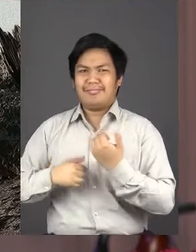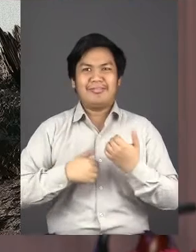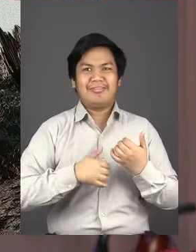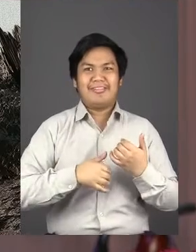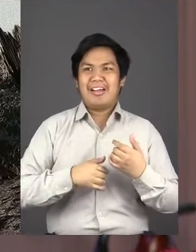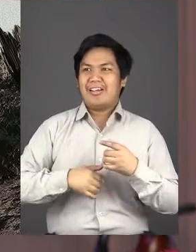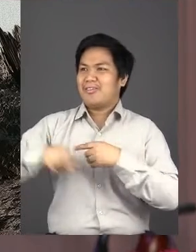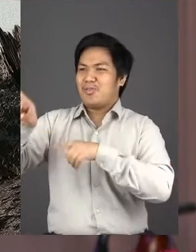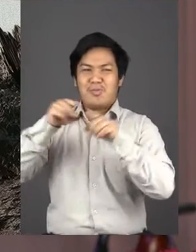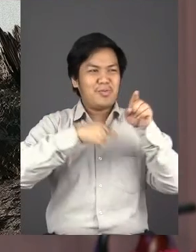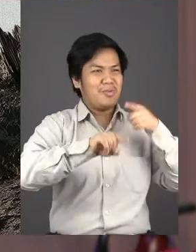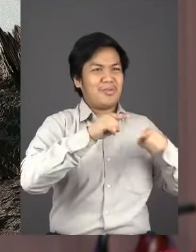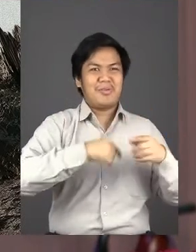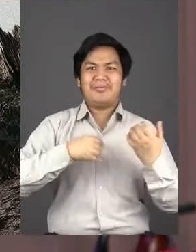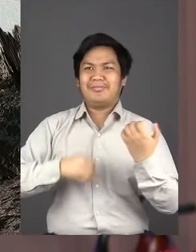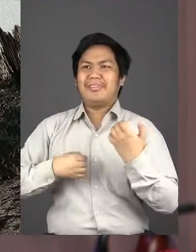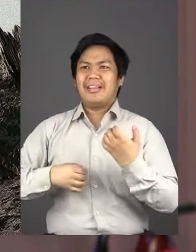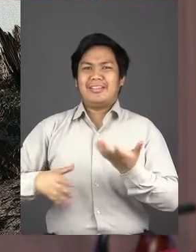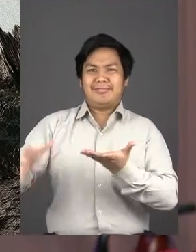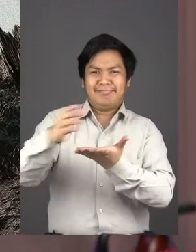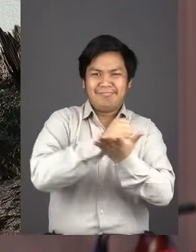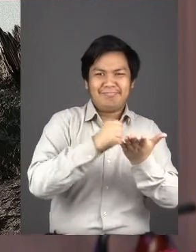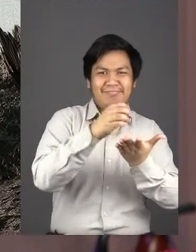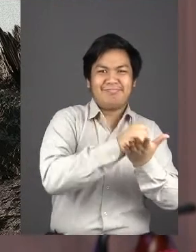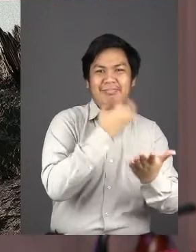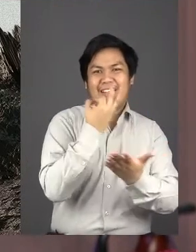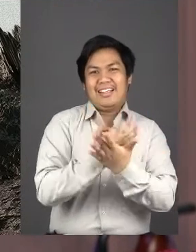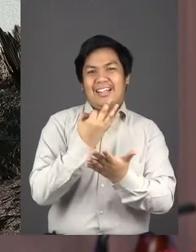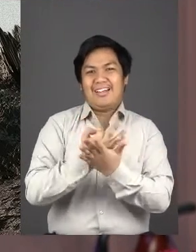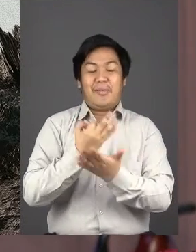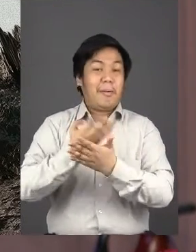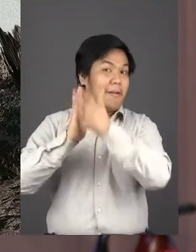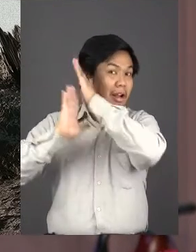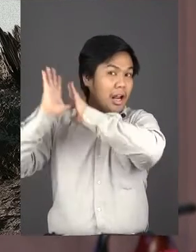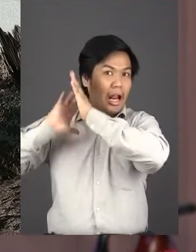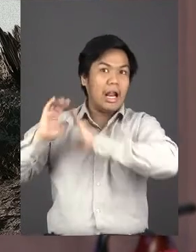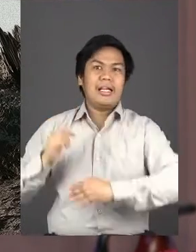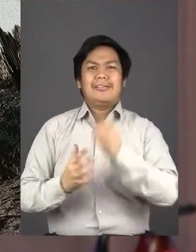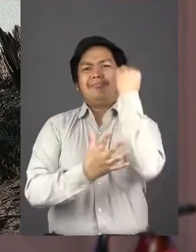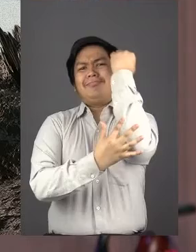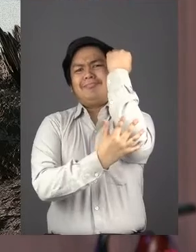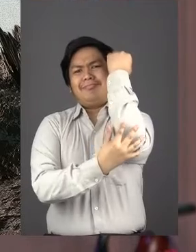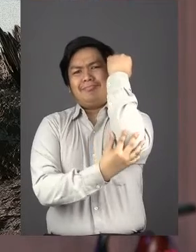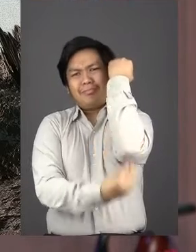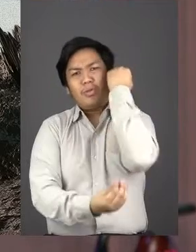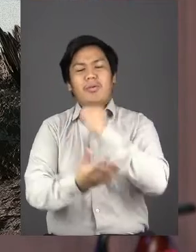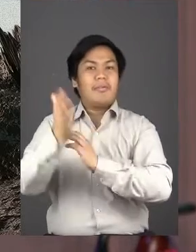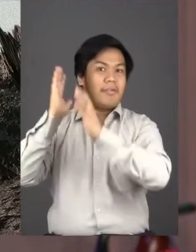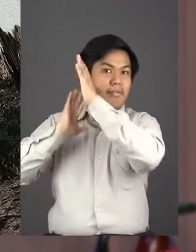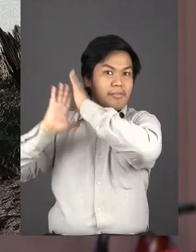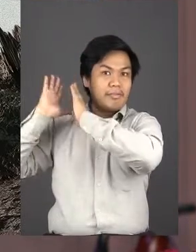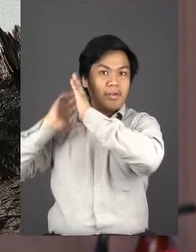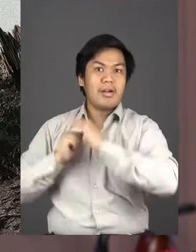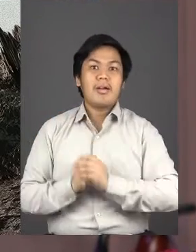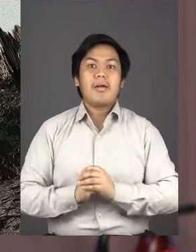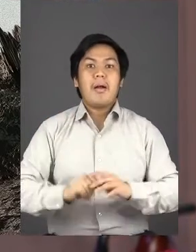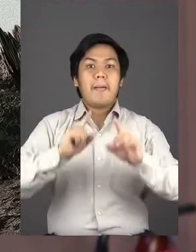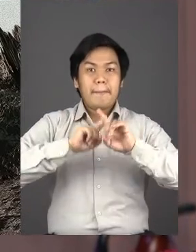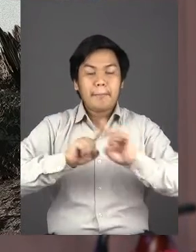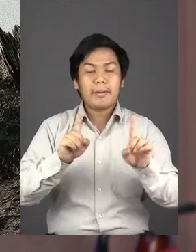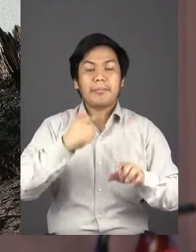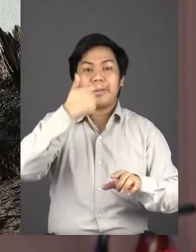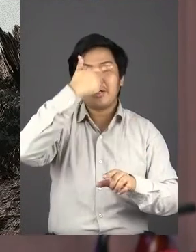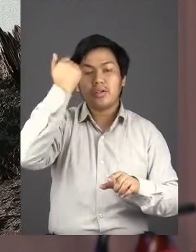po ang racket namin noon para kami kumita. No? Dahil mahirap lang po kami noon. No? Pero dahil